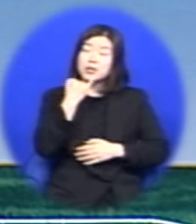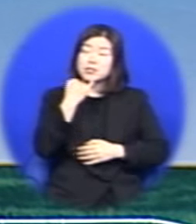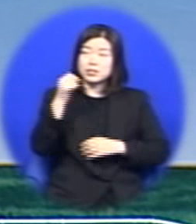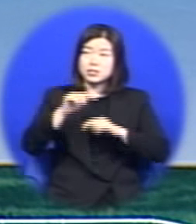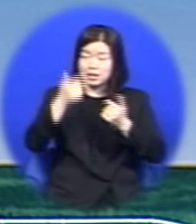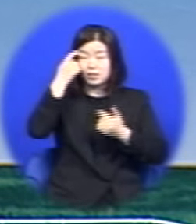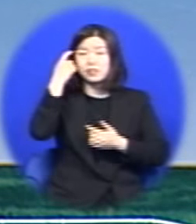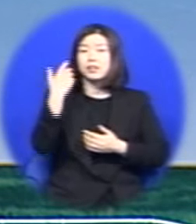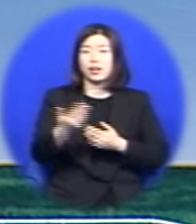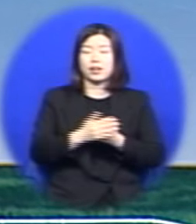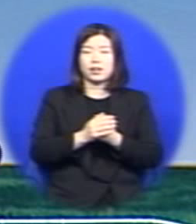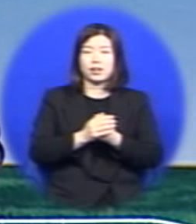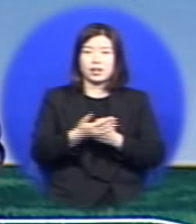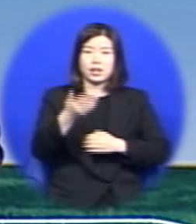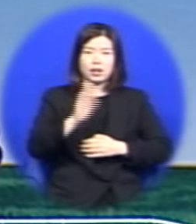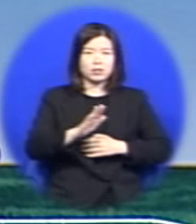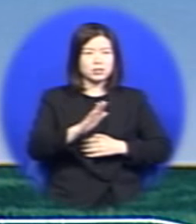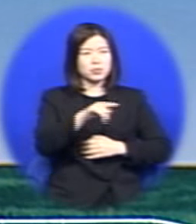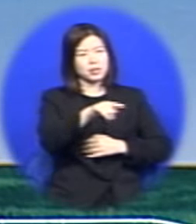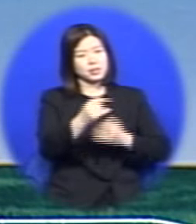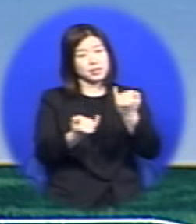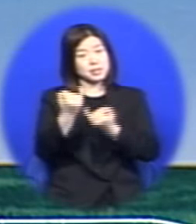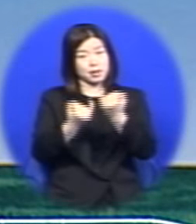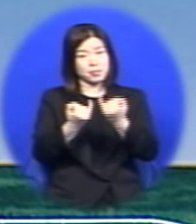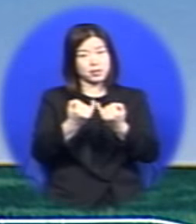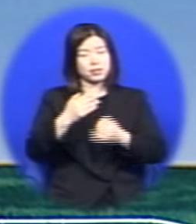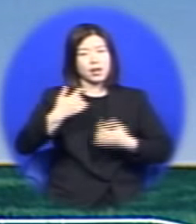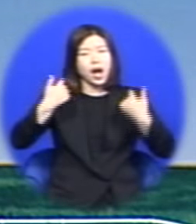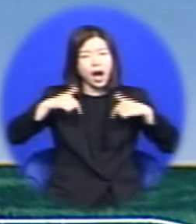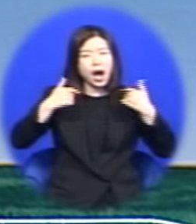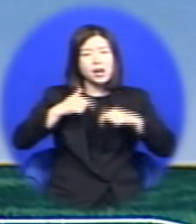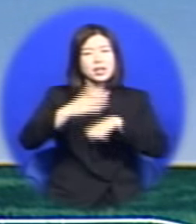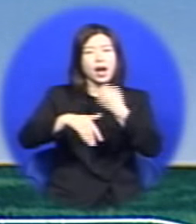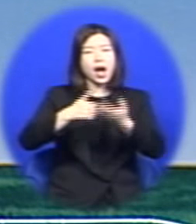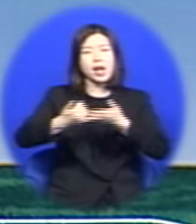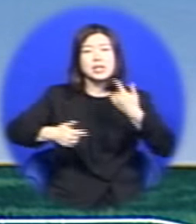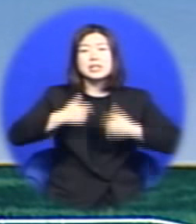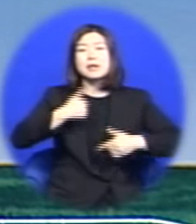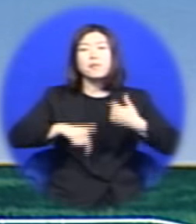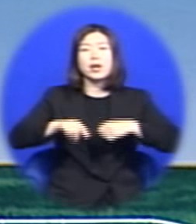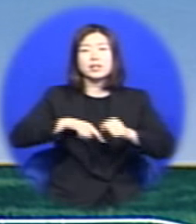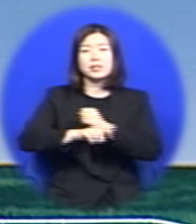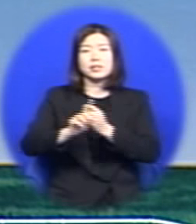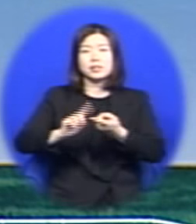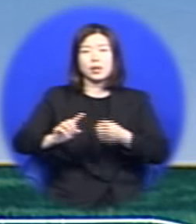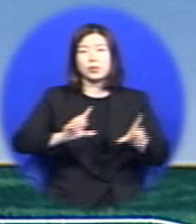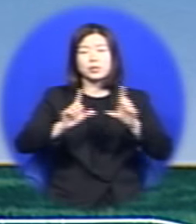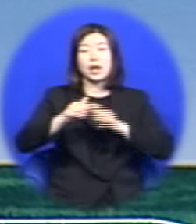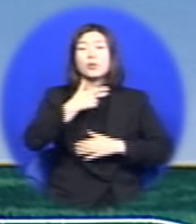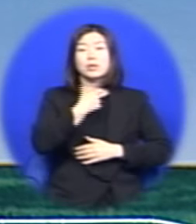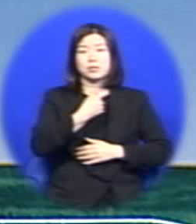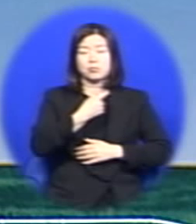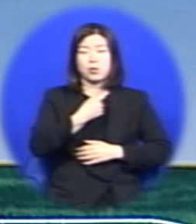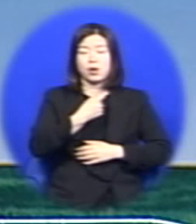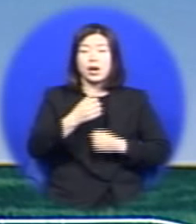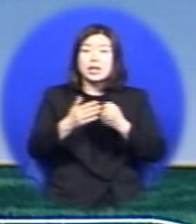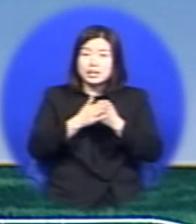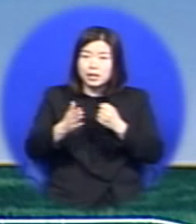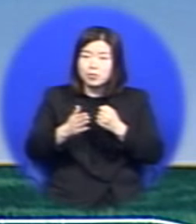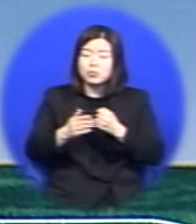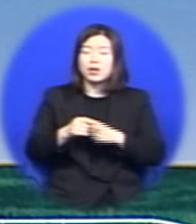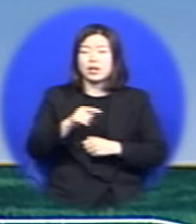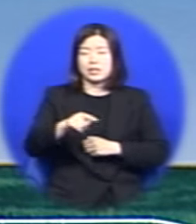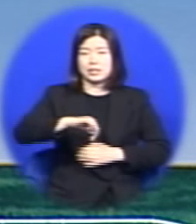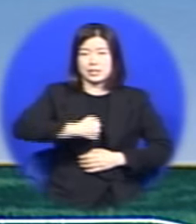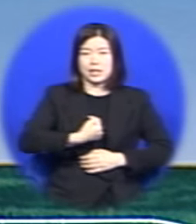않느냐. 그러나 이 자매는 자기는 항상 하나님이 기뻐하는 뜻대로 하고 싶었어요. 그래야 하나님이 자기의